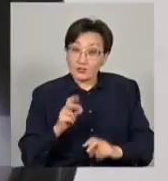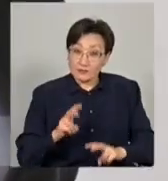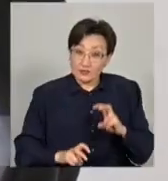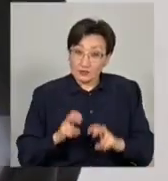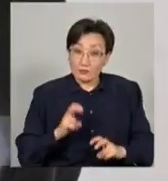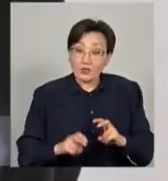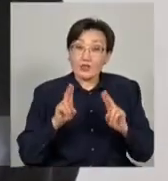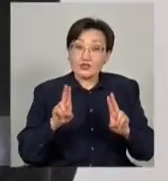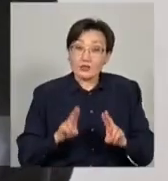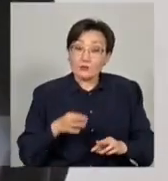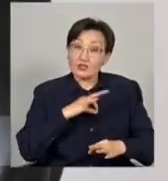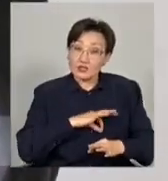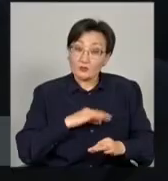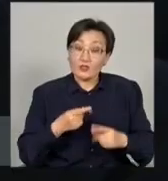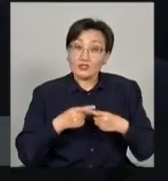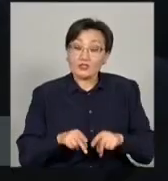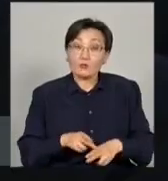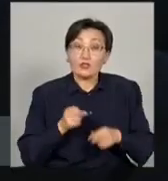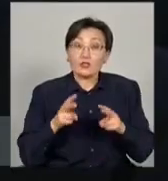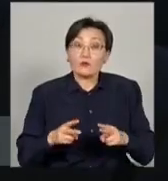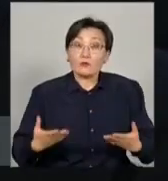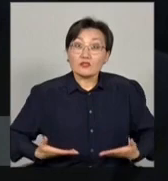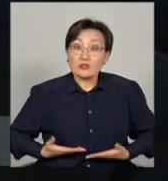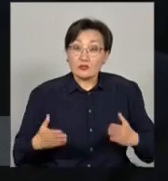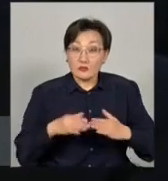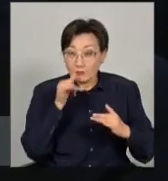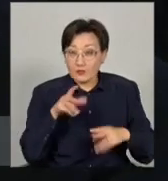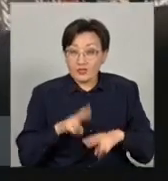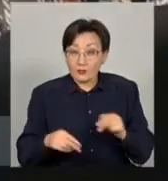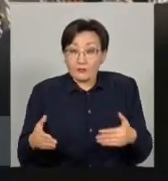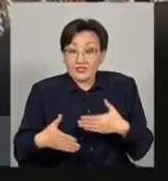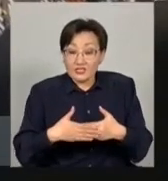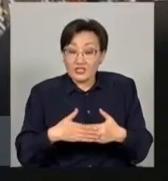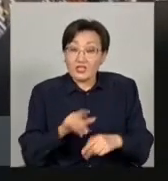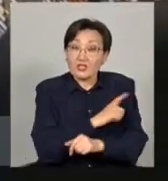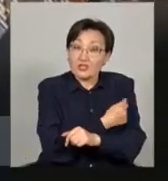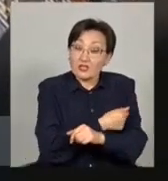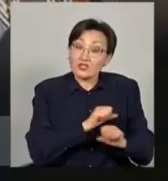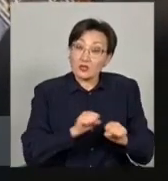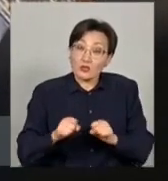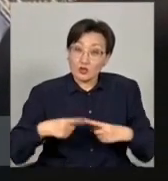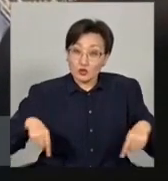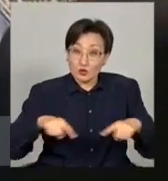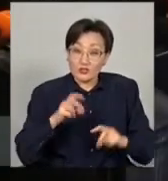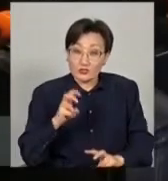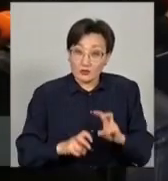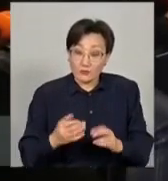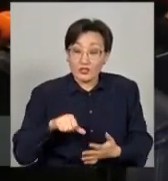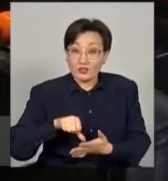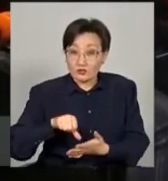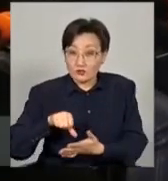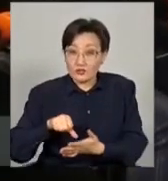По правилам эксплуатации и техники безопасности, жилье не может располагаться так близко к санитарно-защитной зоне завода. Сегодня